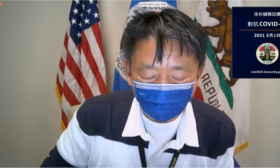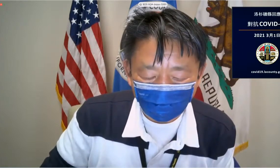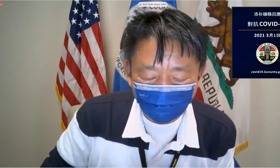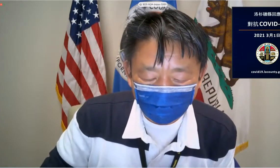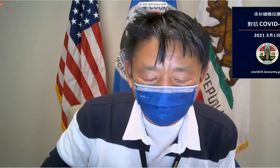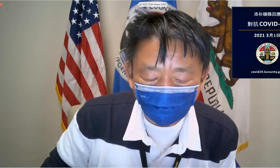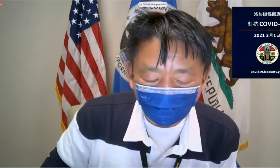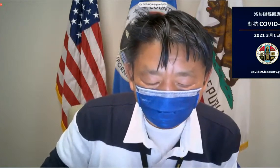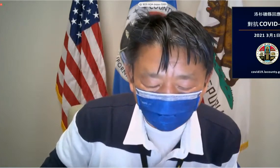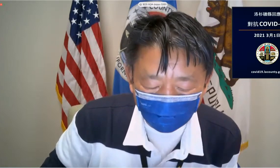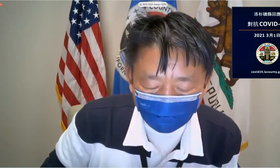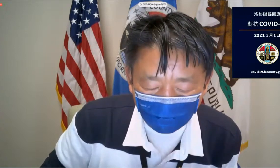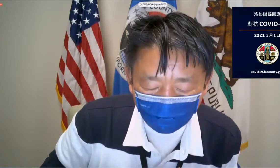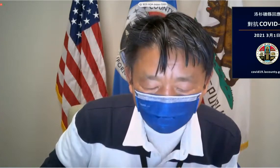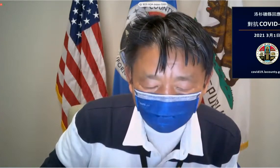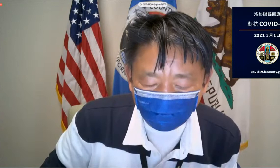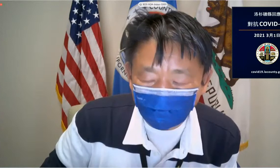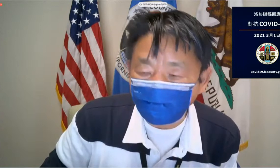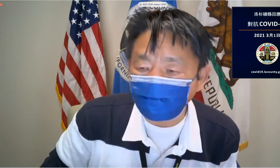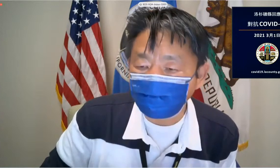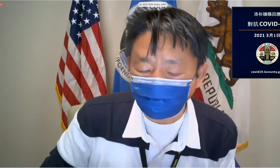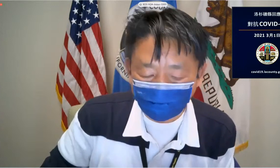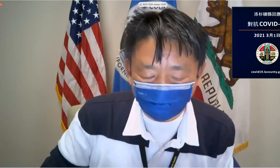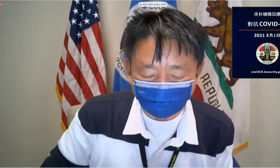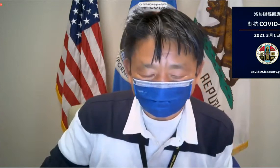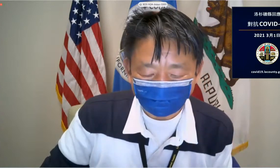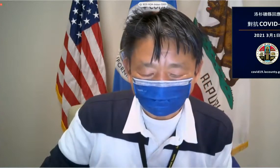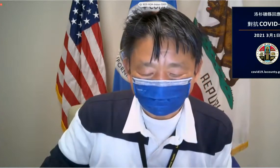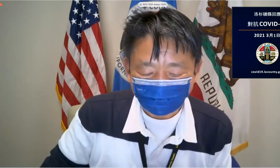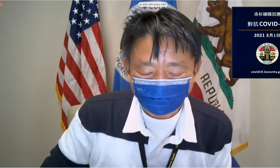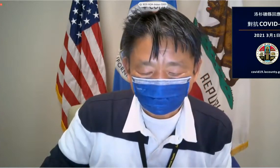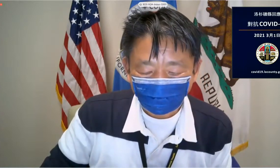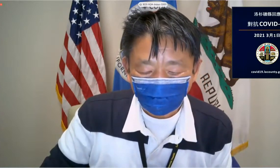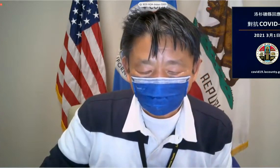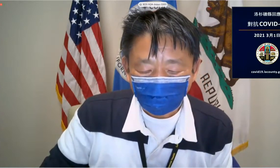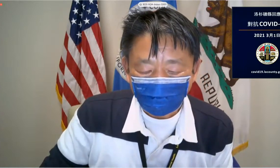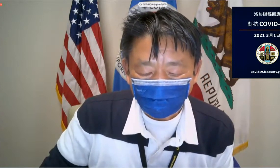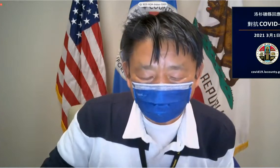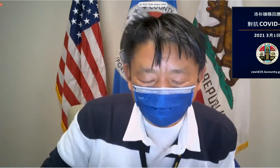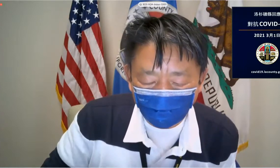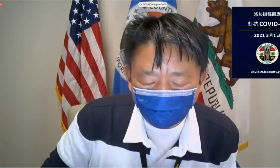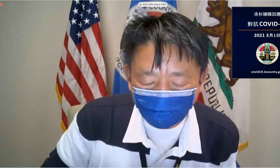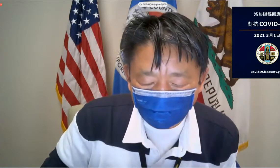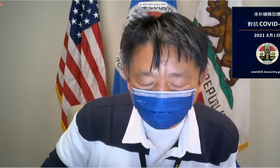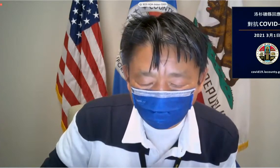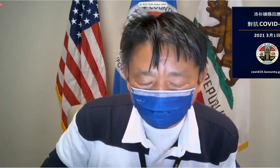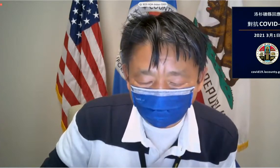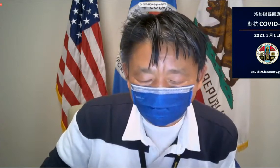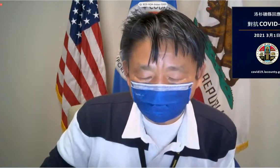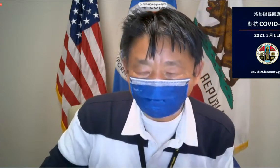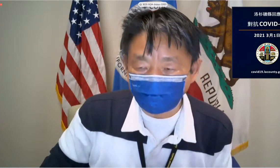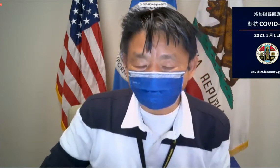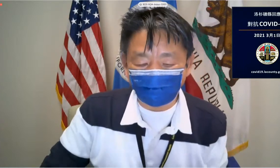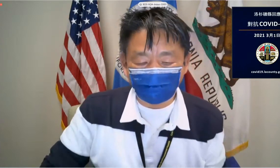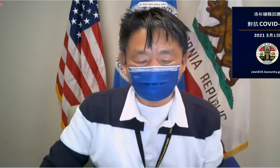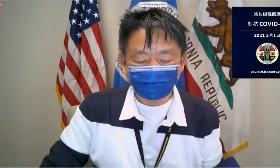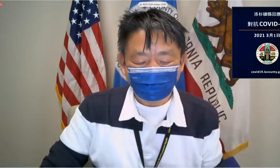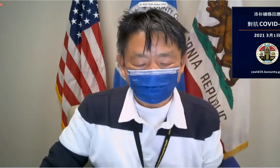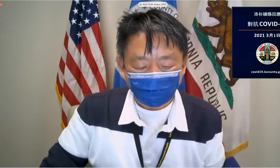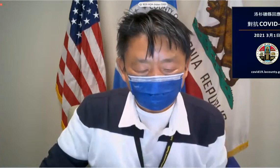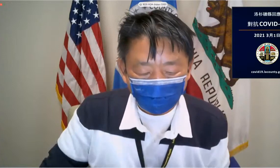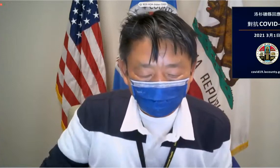我们为这些奋斗在第一线的英雄致敬。 熟练护理中心的疫苗接种情